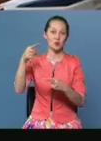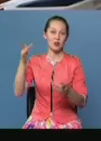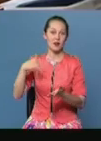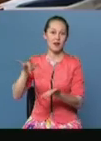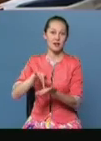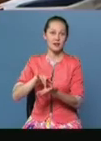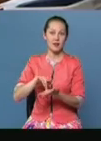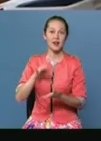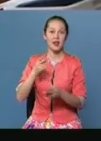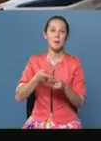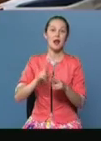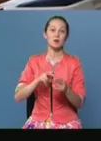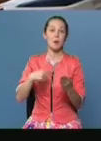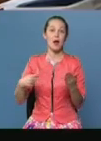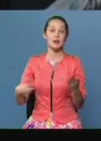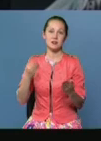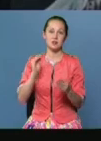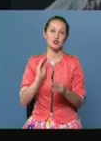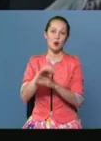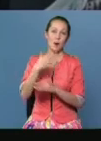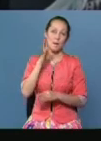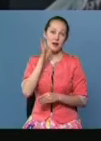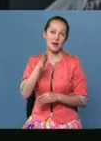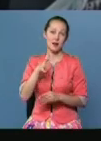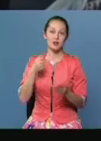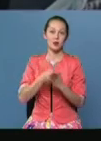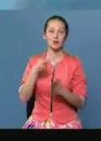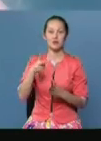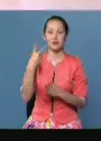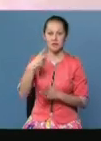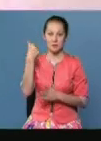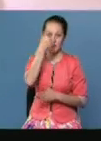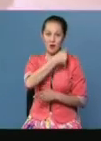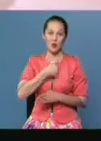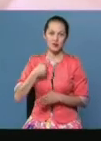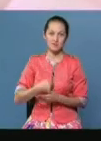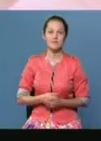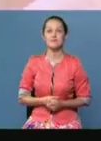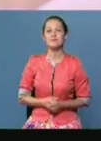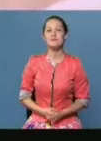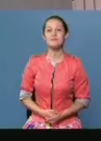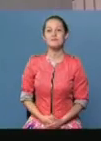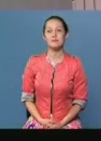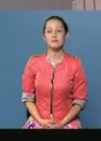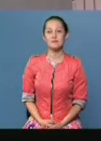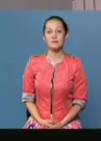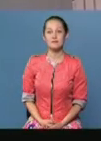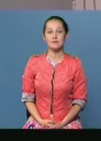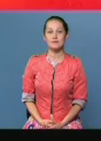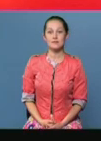продлило программу «Земский доктор» еще на 5 лет, до 2021 года. Дмитрий Вороновнин, Юрий Зелененький, телеканал «Моя Удмуртия».